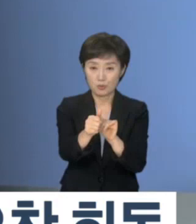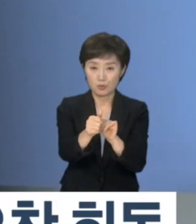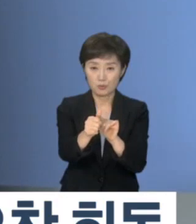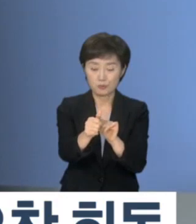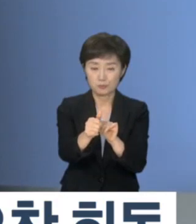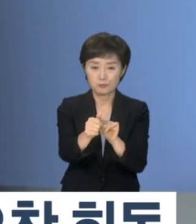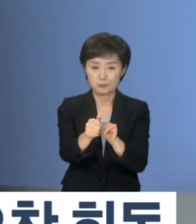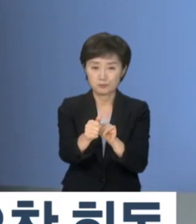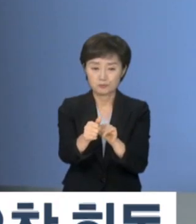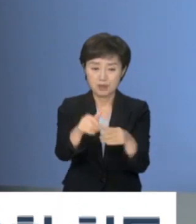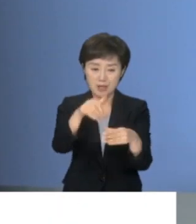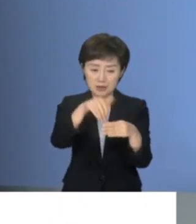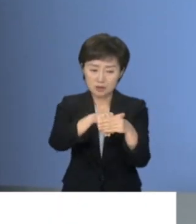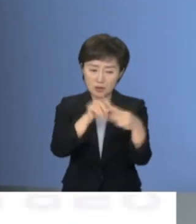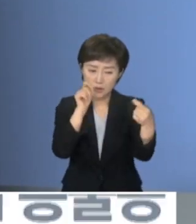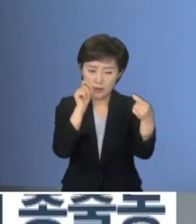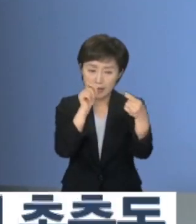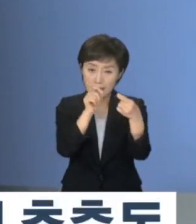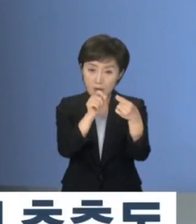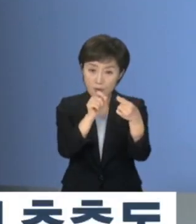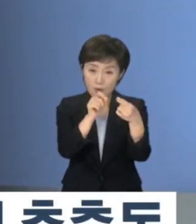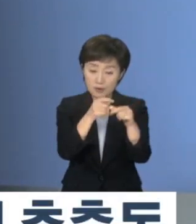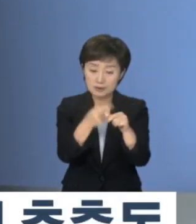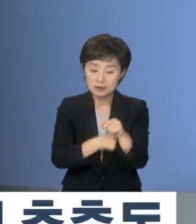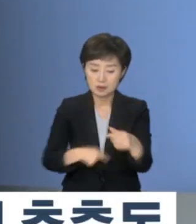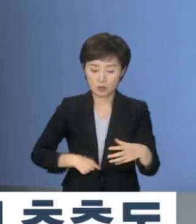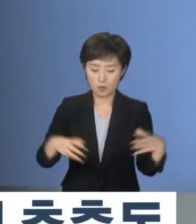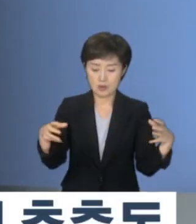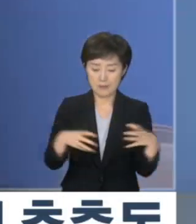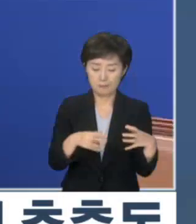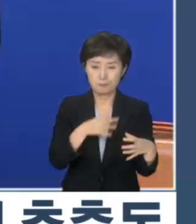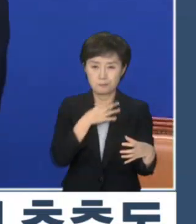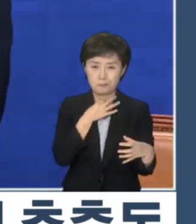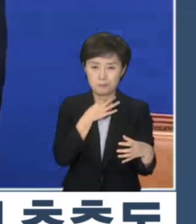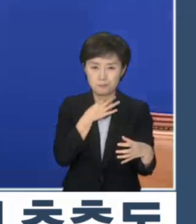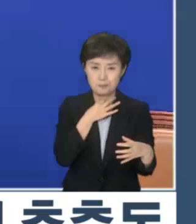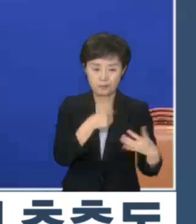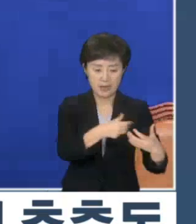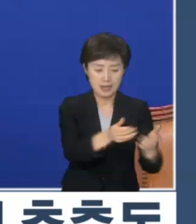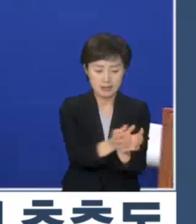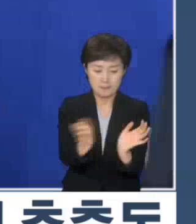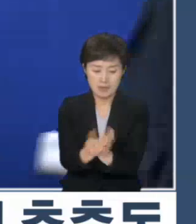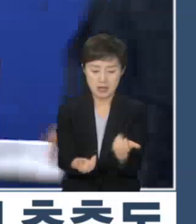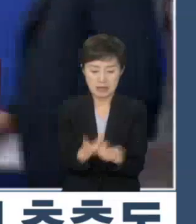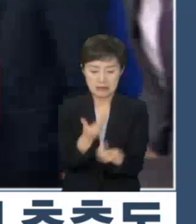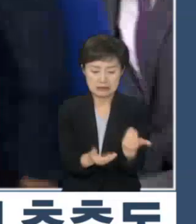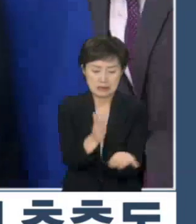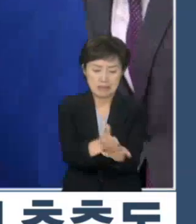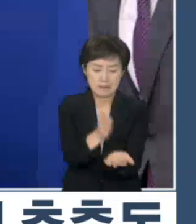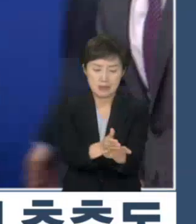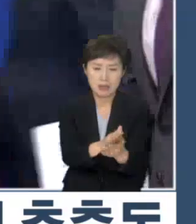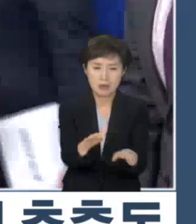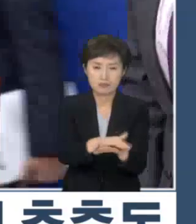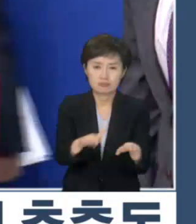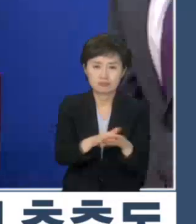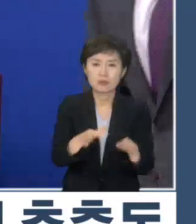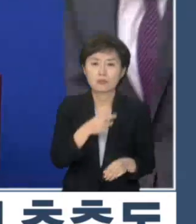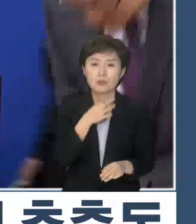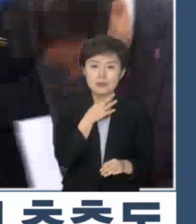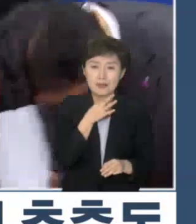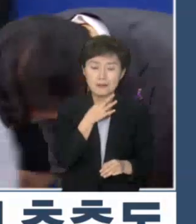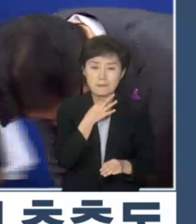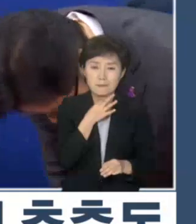이제 총선을 앞두고 있고 하기 때문에 통합을 얘기하고 계파 간의 갈등을 해소하려고 하고 하는 모습을 보이겠죠.